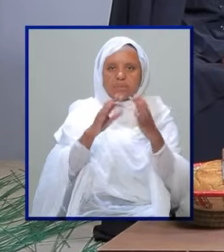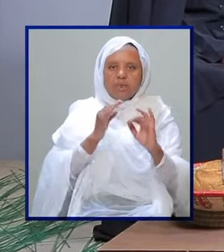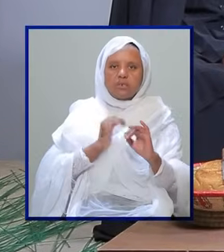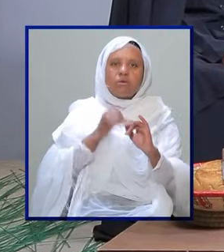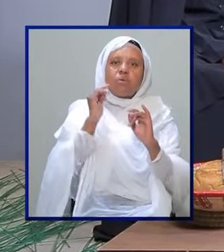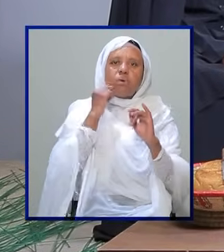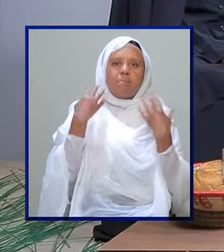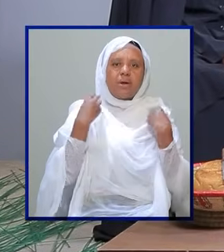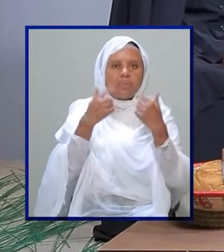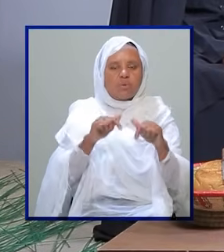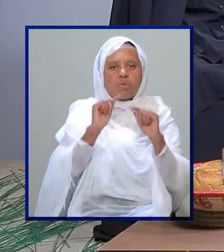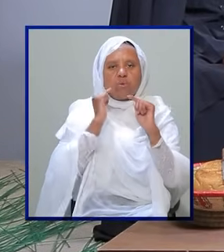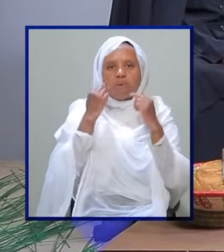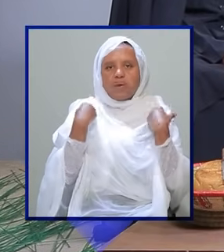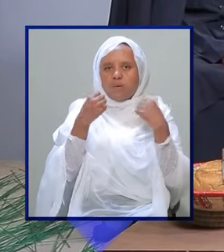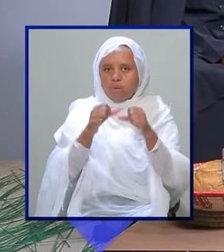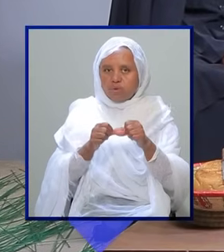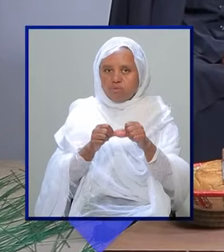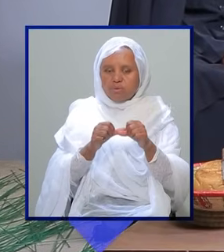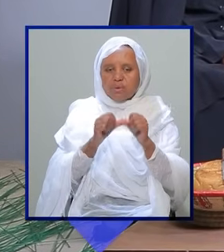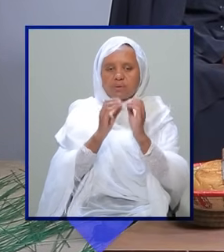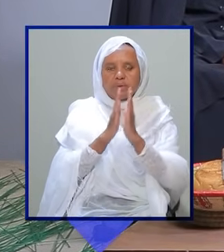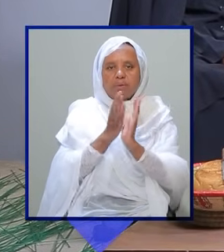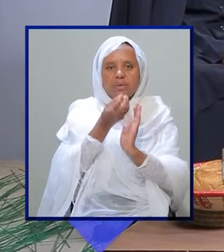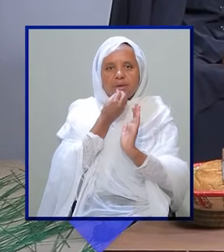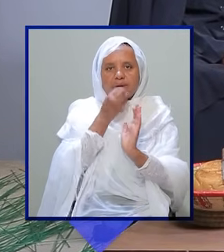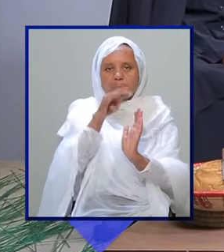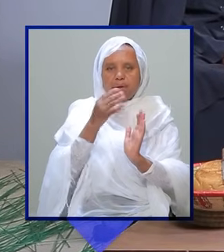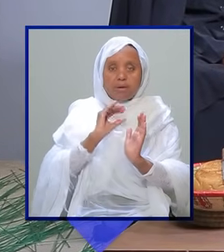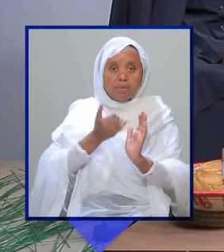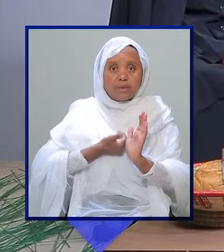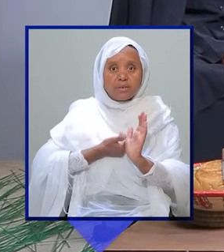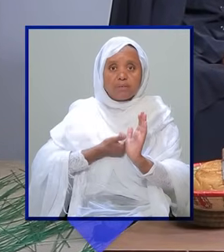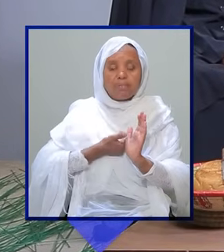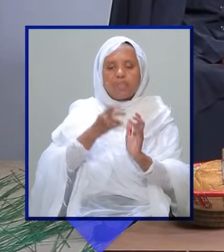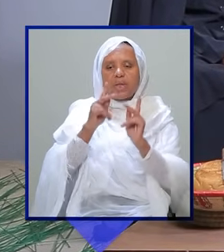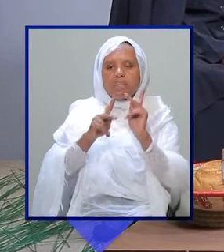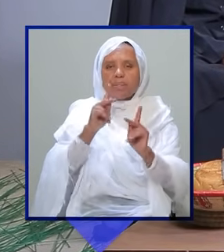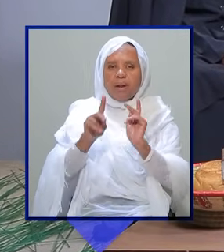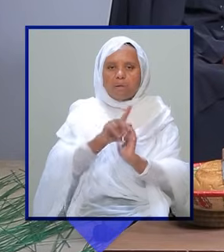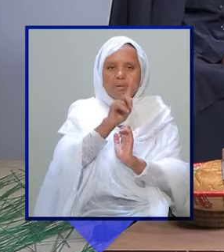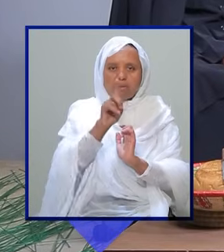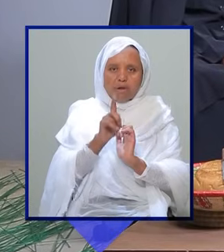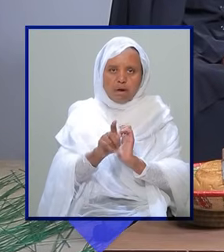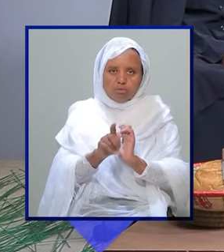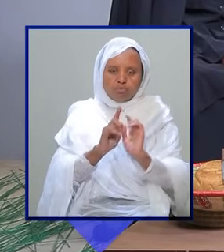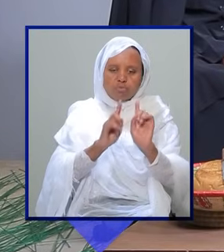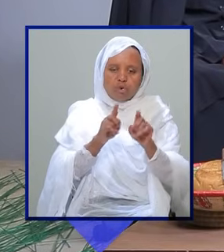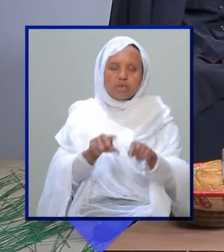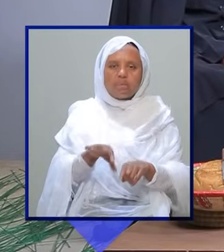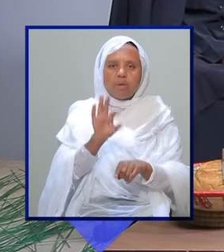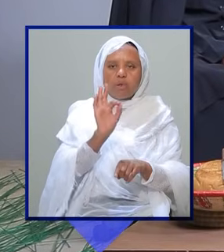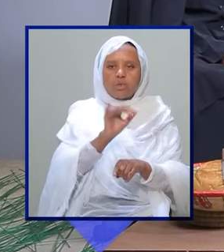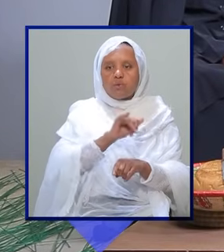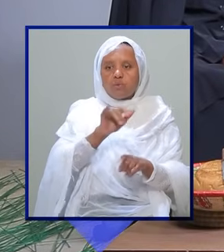መምህራችን እንኳን ደህና መጡ። እንኳን ደህና ቆያችሁን። እንግዲህ የጸበል ጸዲቅ መርሃ ግብራችን የምእመናን ጥያቄዎች ምላሽ